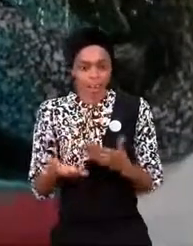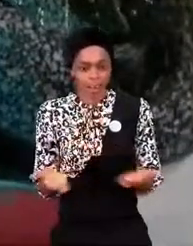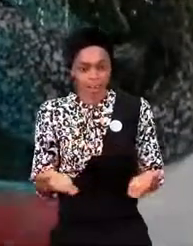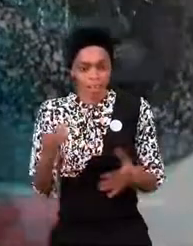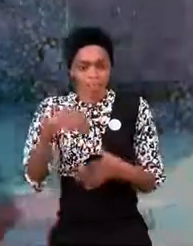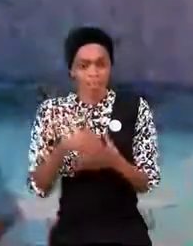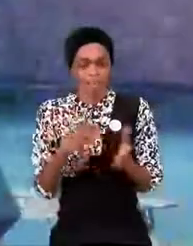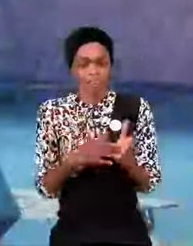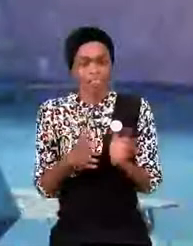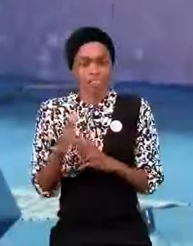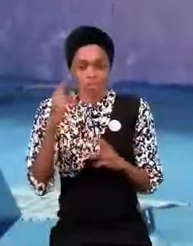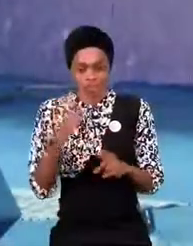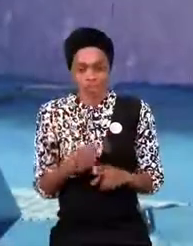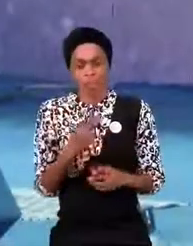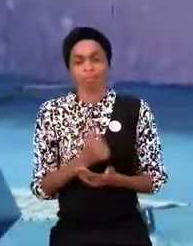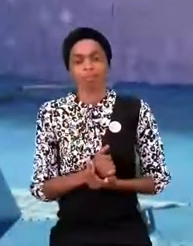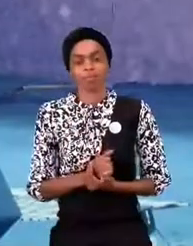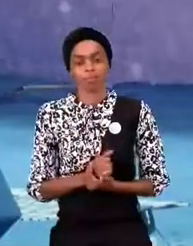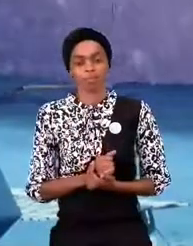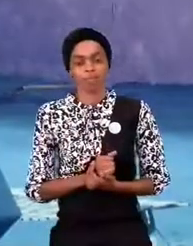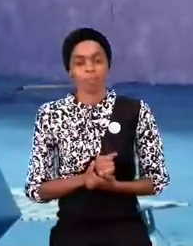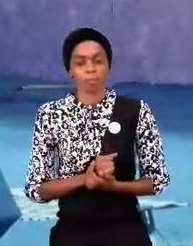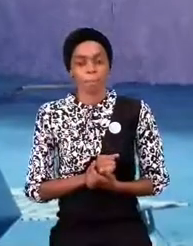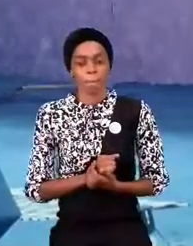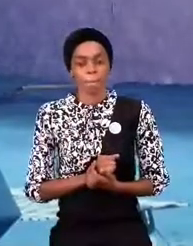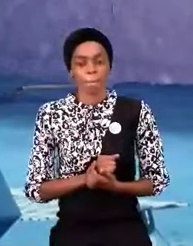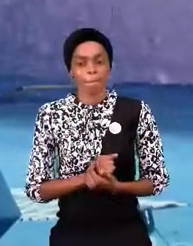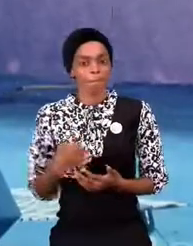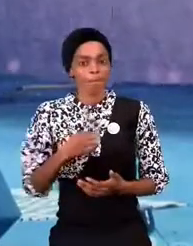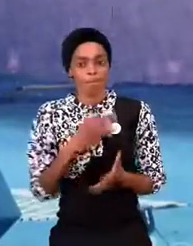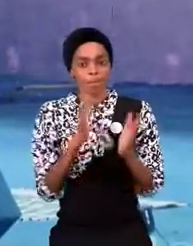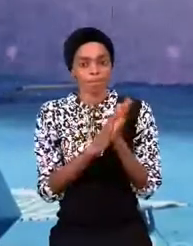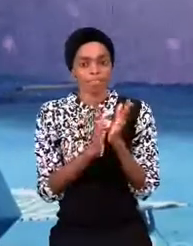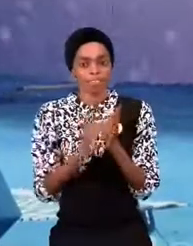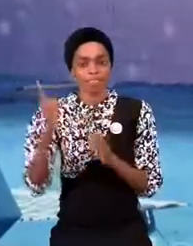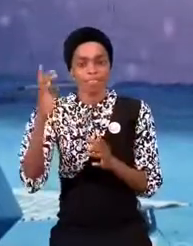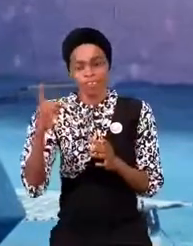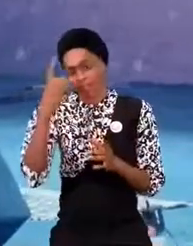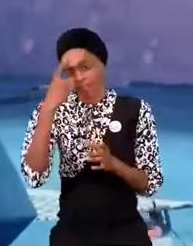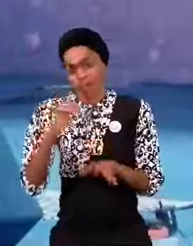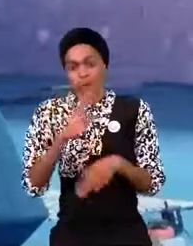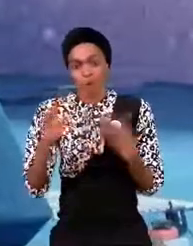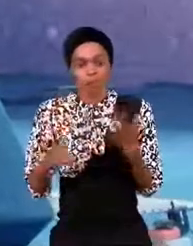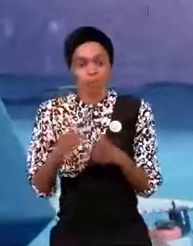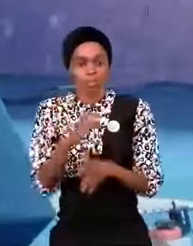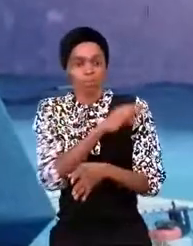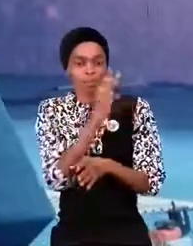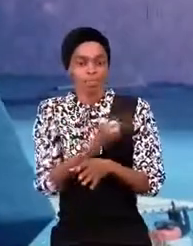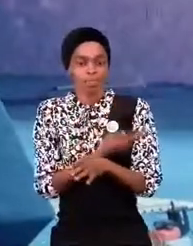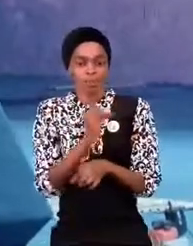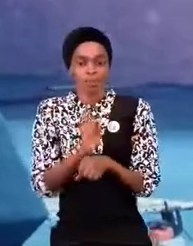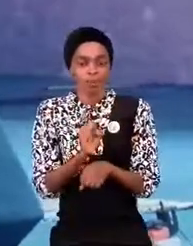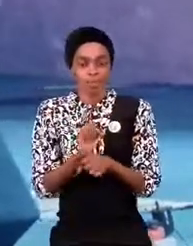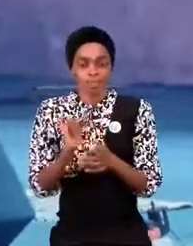Dieu pour tous les miracles puissants qu'ils avaient vus. Verset 38,